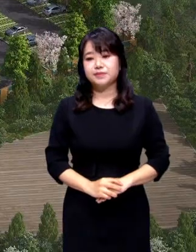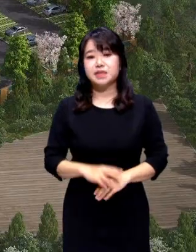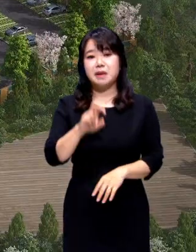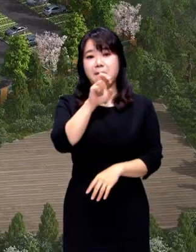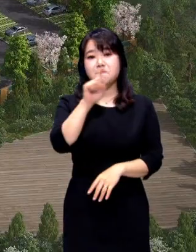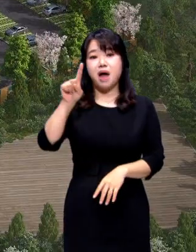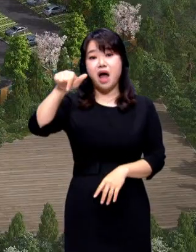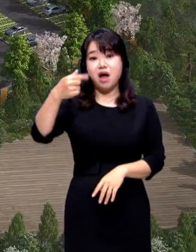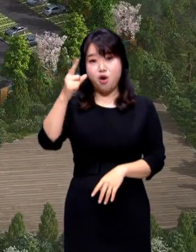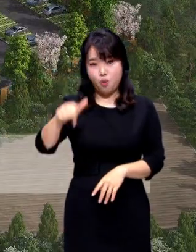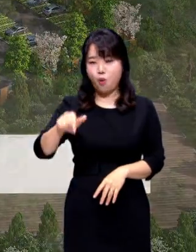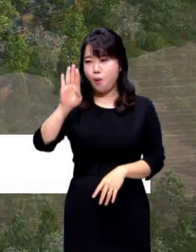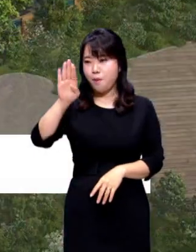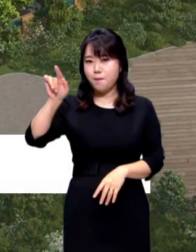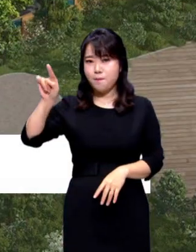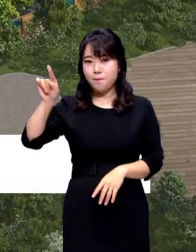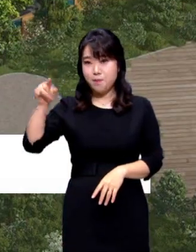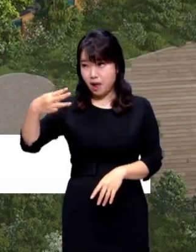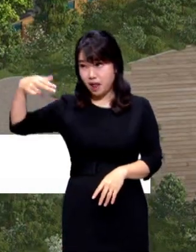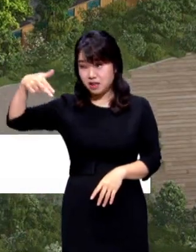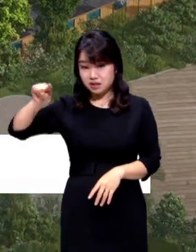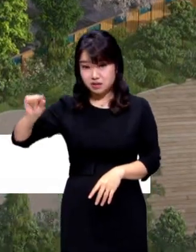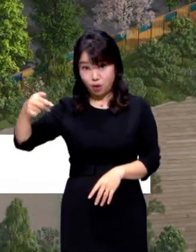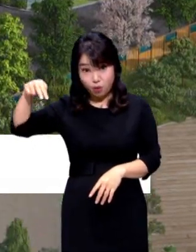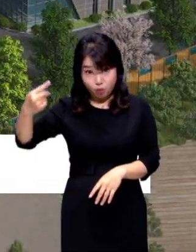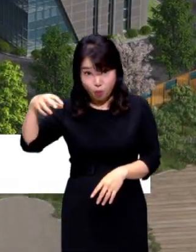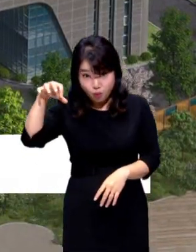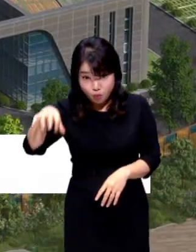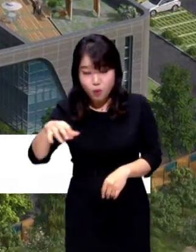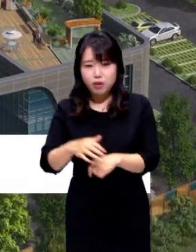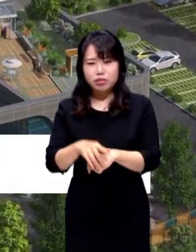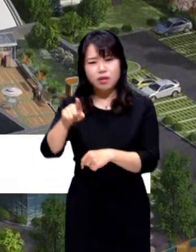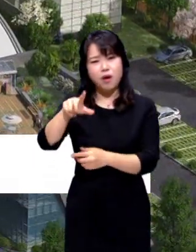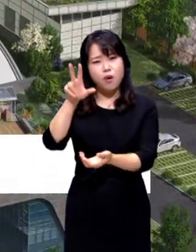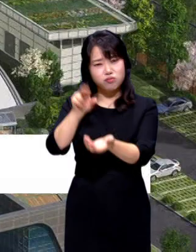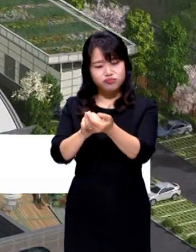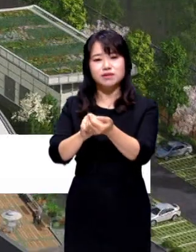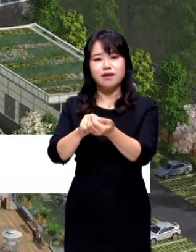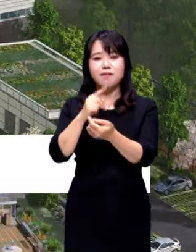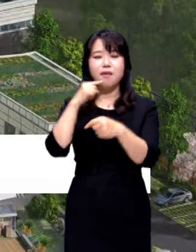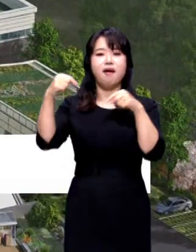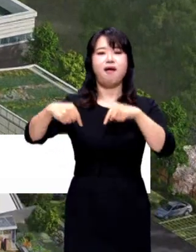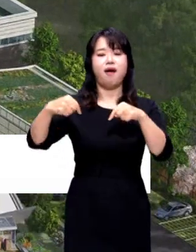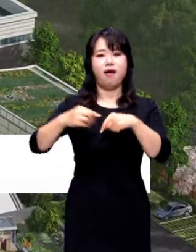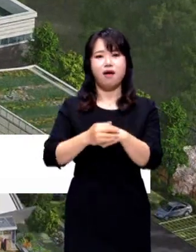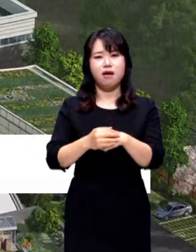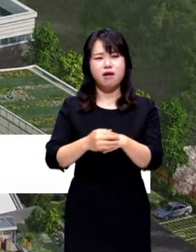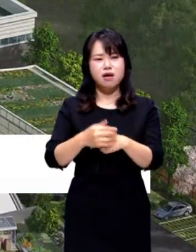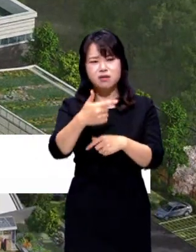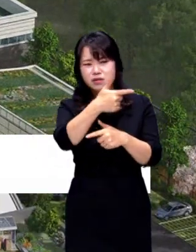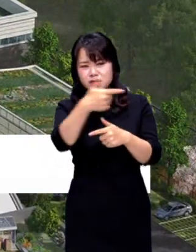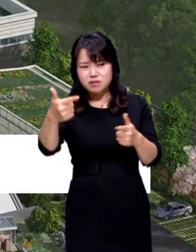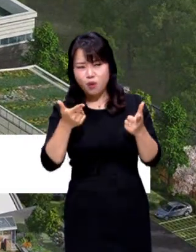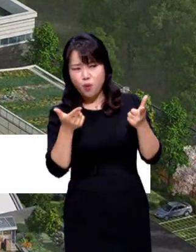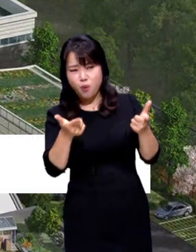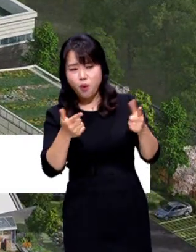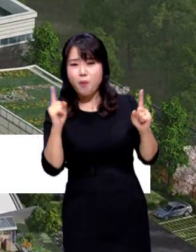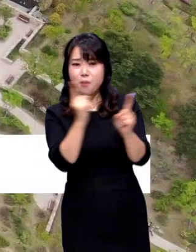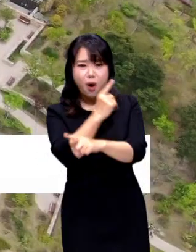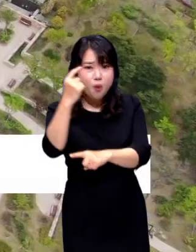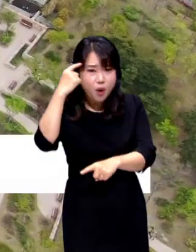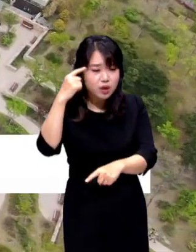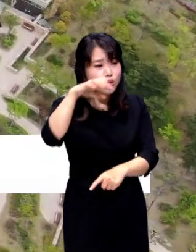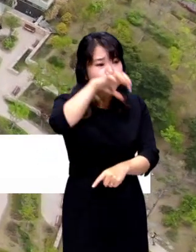마곡 열병합 발전소라고 불리는 서남 집단에너지 시설에 대한 논란 가운데 하나가 규모와 위치가 바뀌었다는